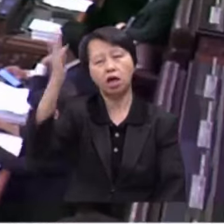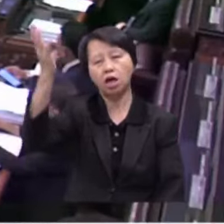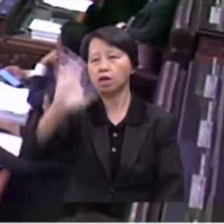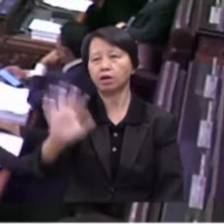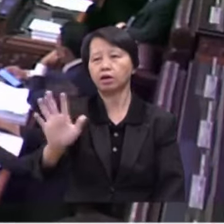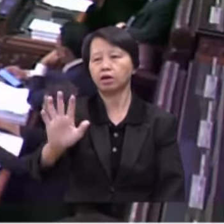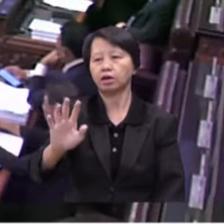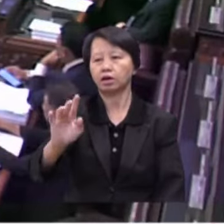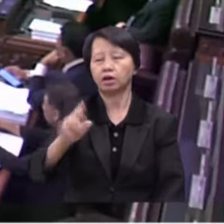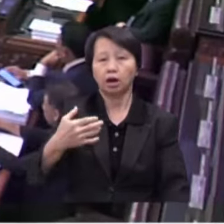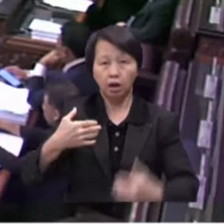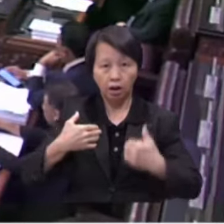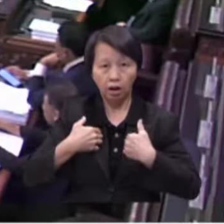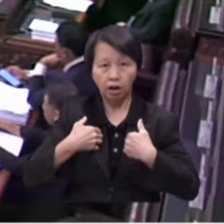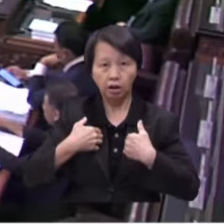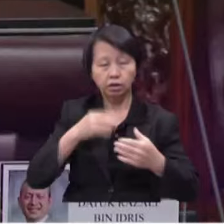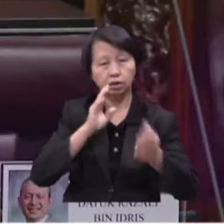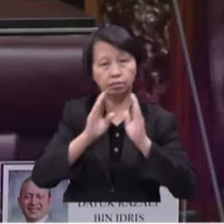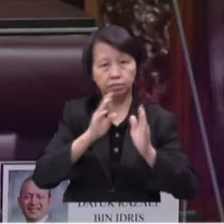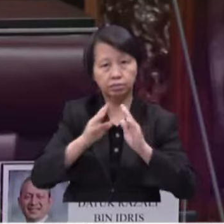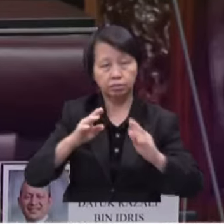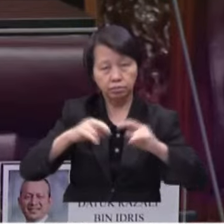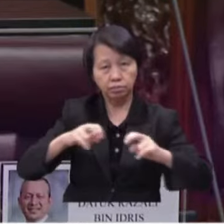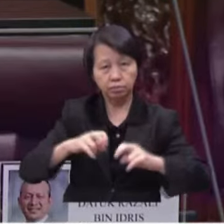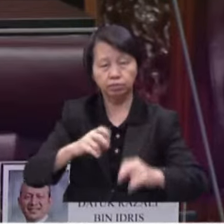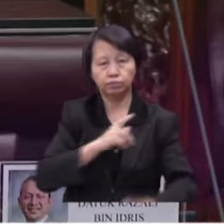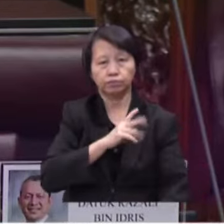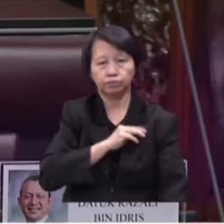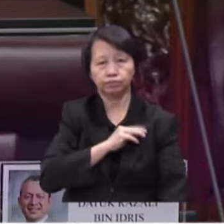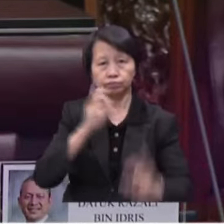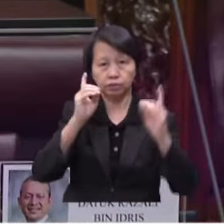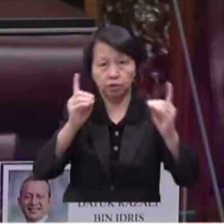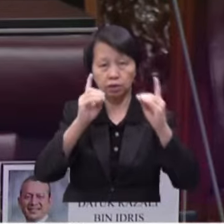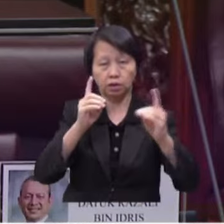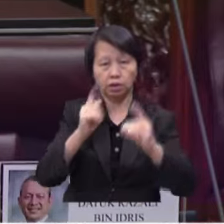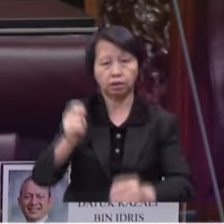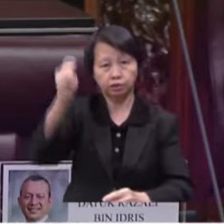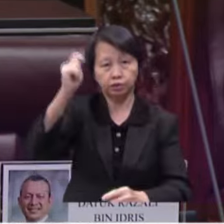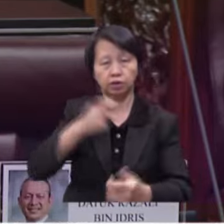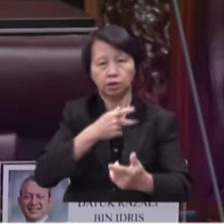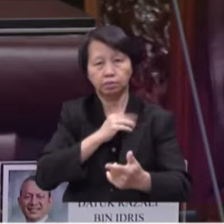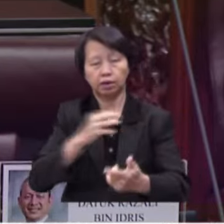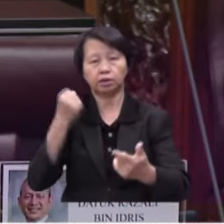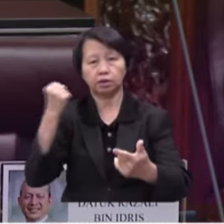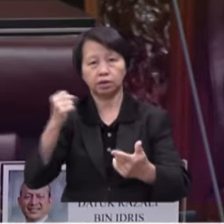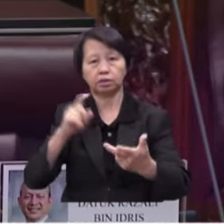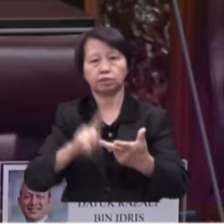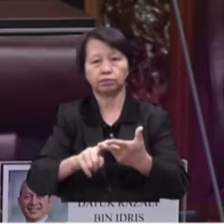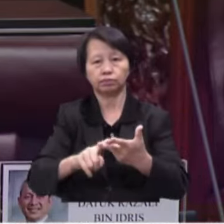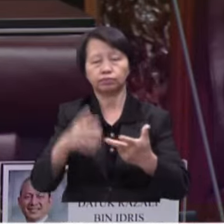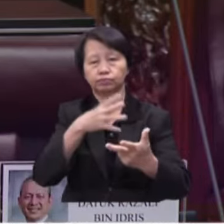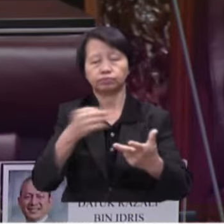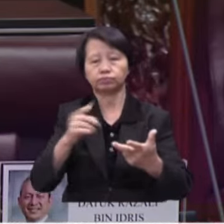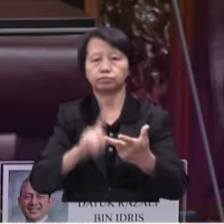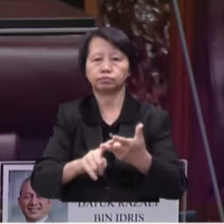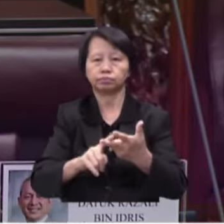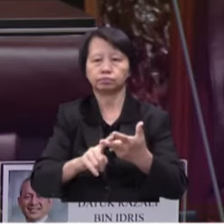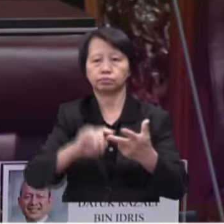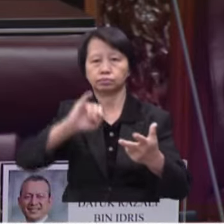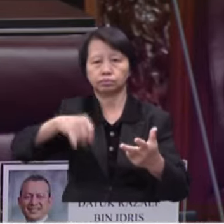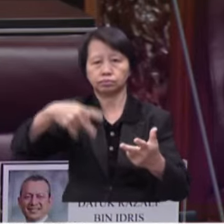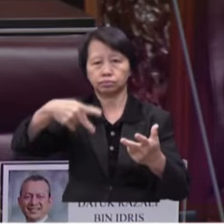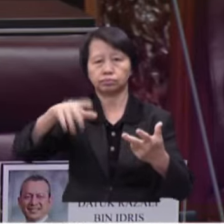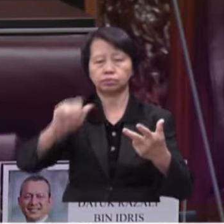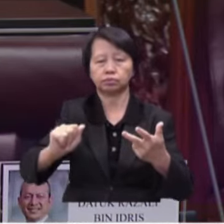persoalan Adakah pengkajian di antara kementerian pendidikan tinggi Kementerian Kesehatan dan juga ee